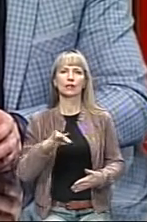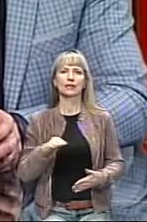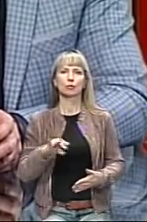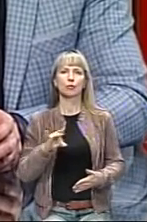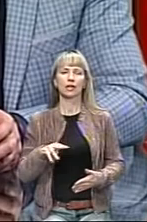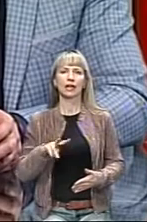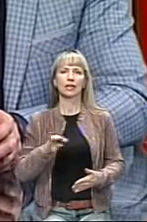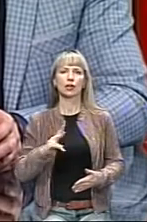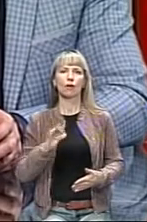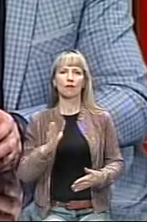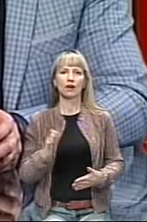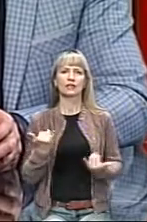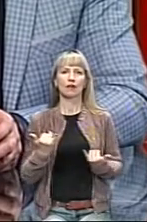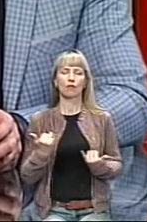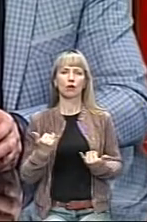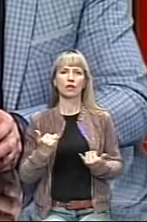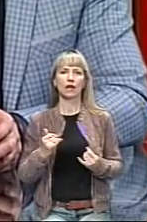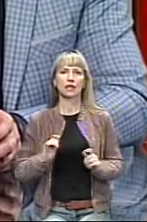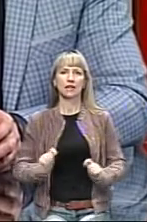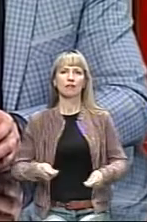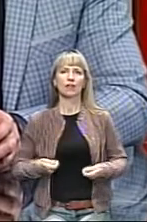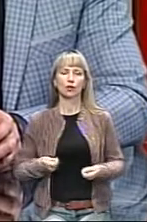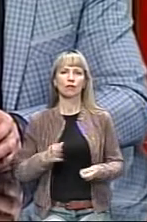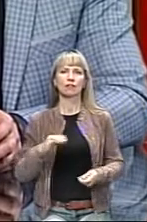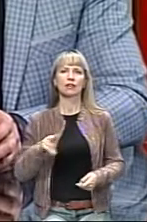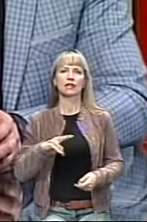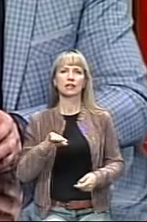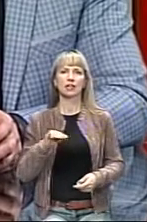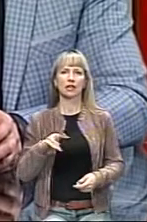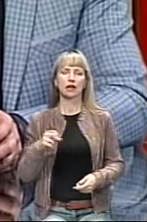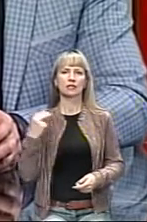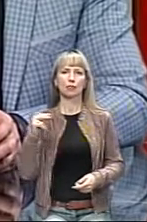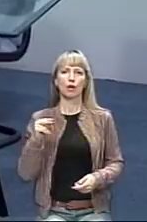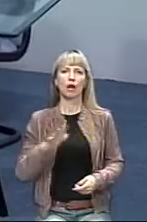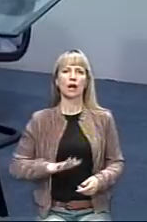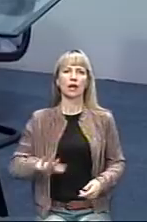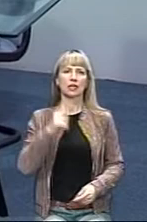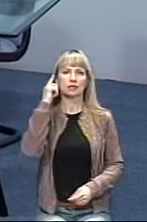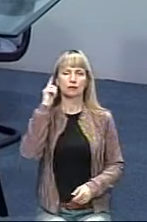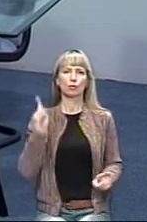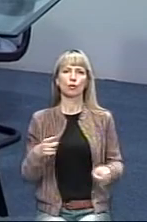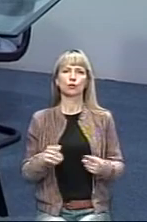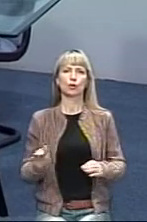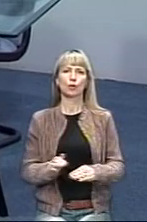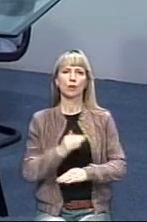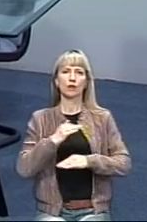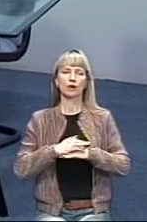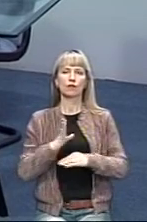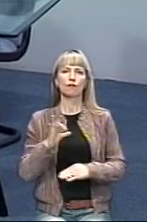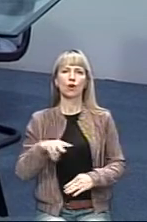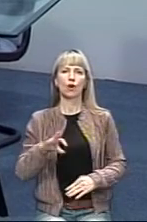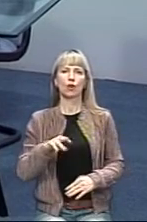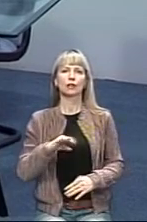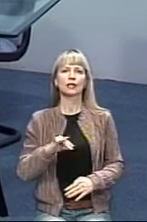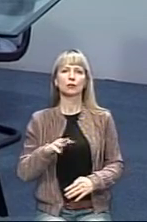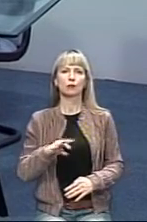Сьогодні завідувач відділу новітньої історії Запорізького обласного краєзнавчого музею. Доброго вечора, Володимире. Вітаю вас. Добрий. Дякую,